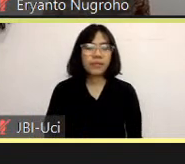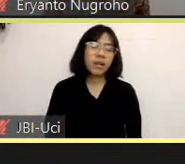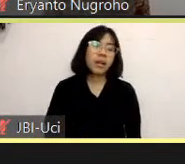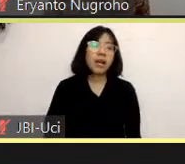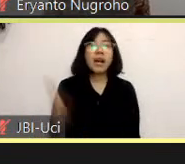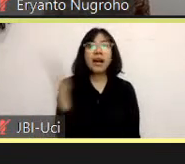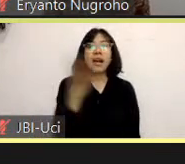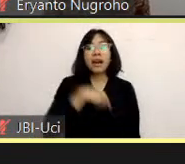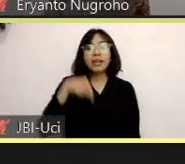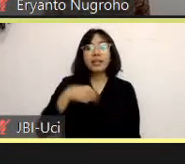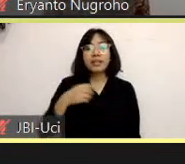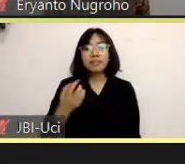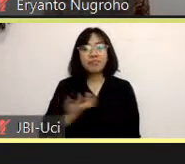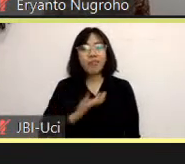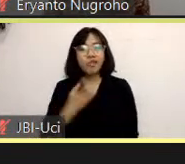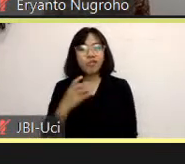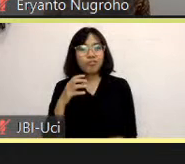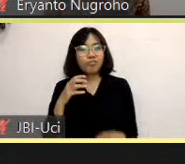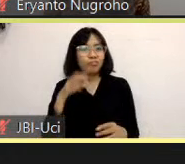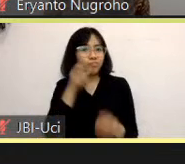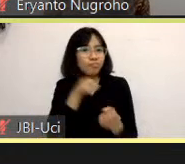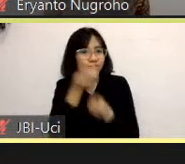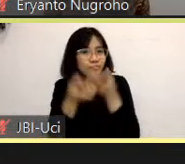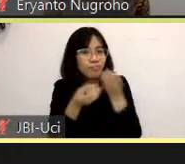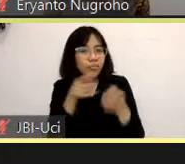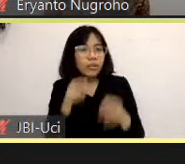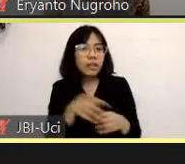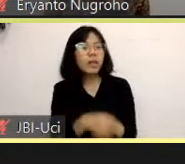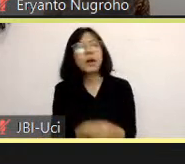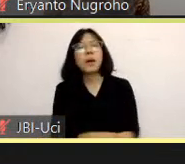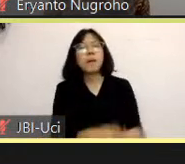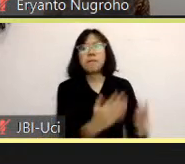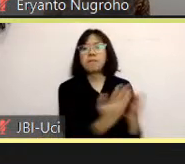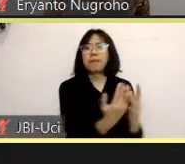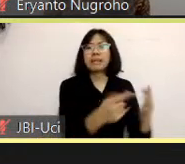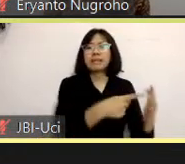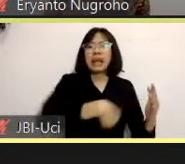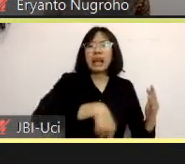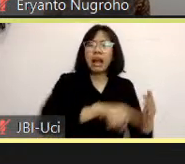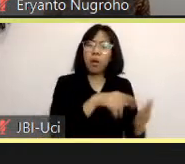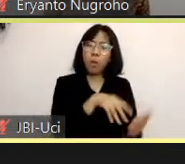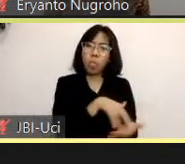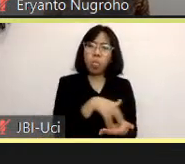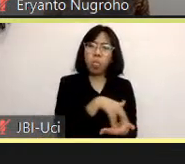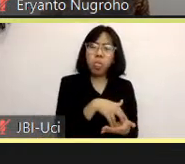adalah, mengapa masyarakat sipil itu seolah tidak berdaya?